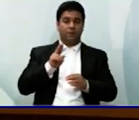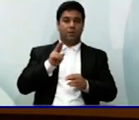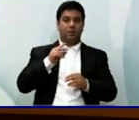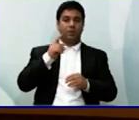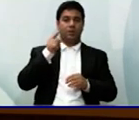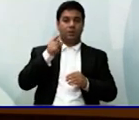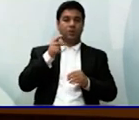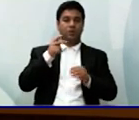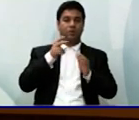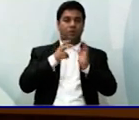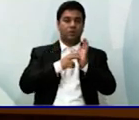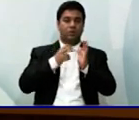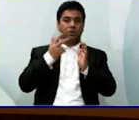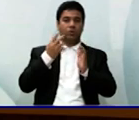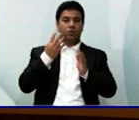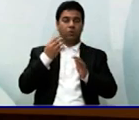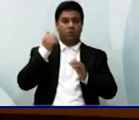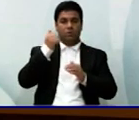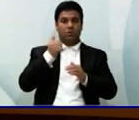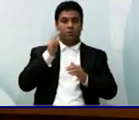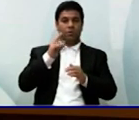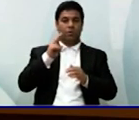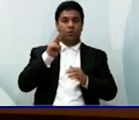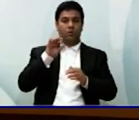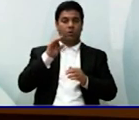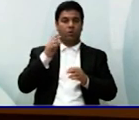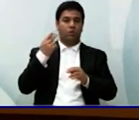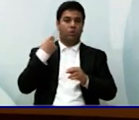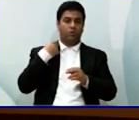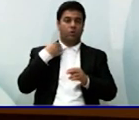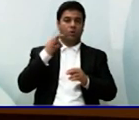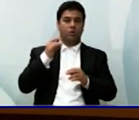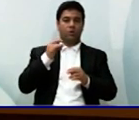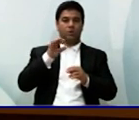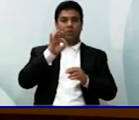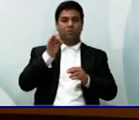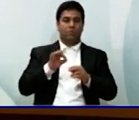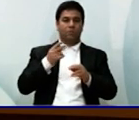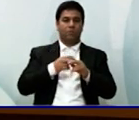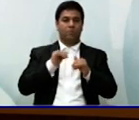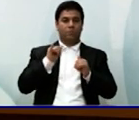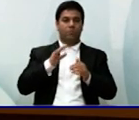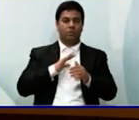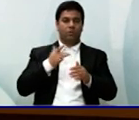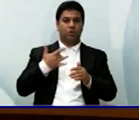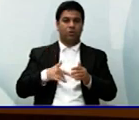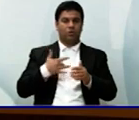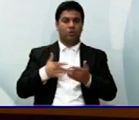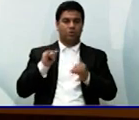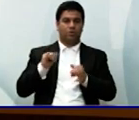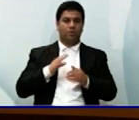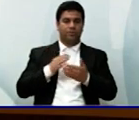января 1936 года в Лондоне от гастрита. то есть болезни желудка.